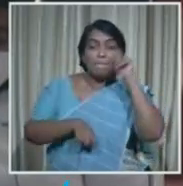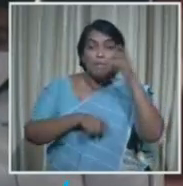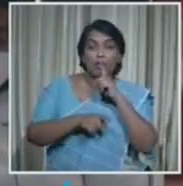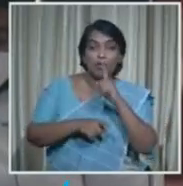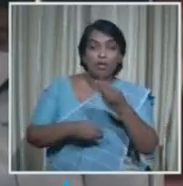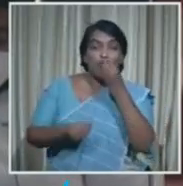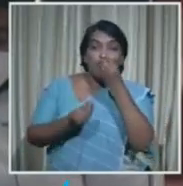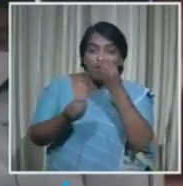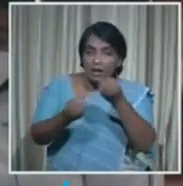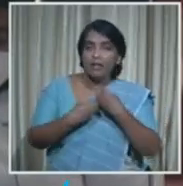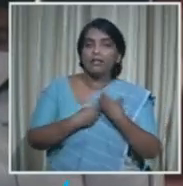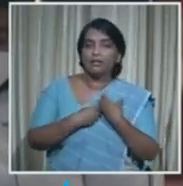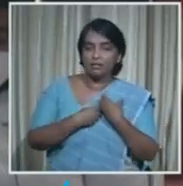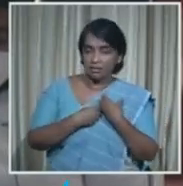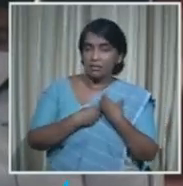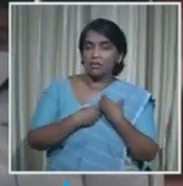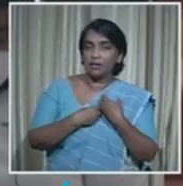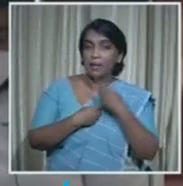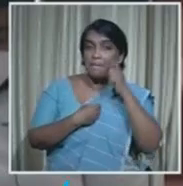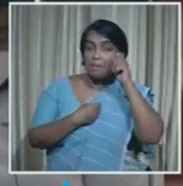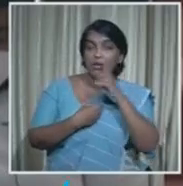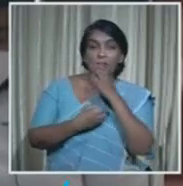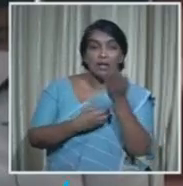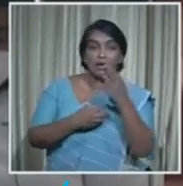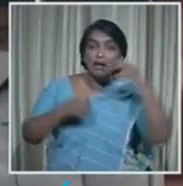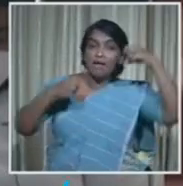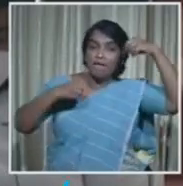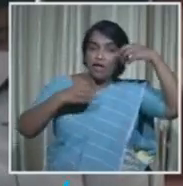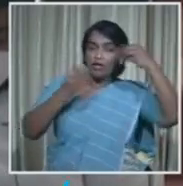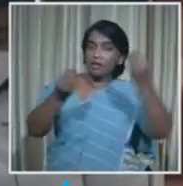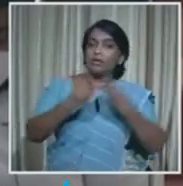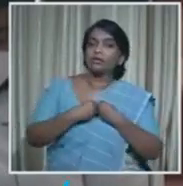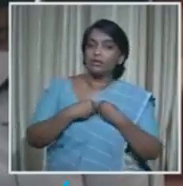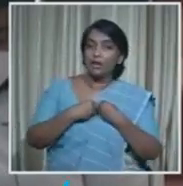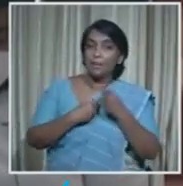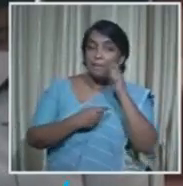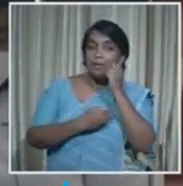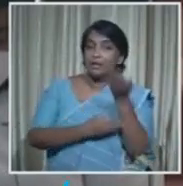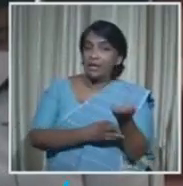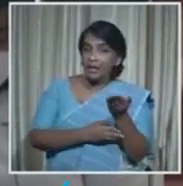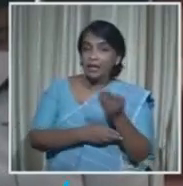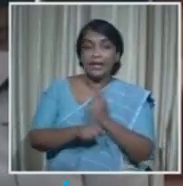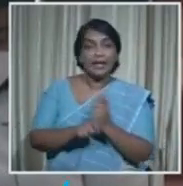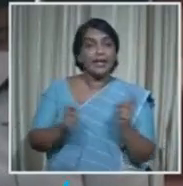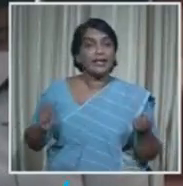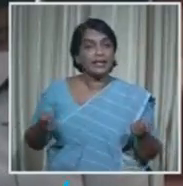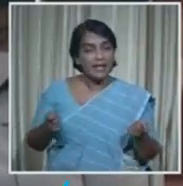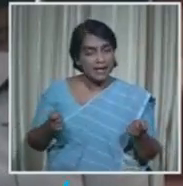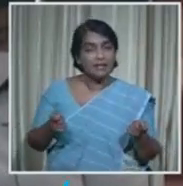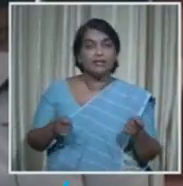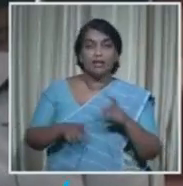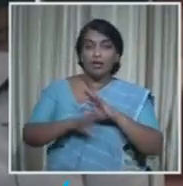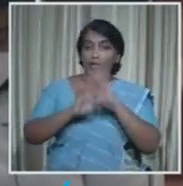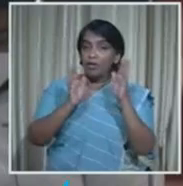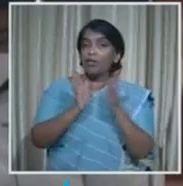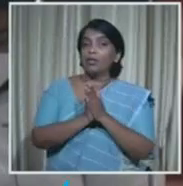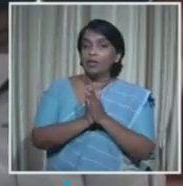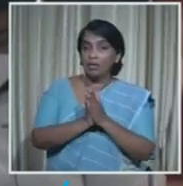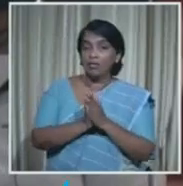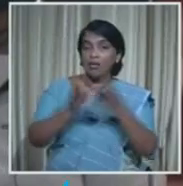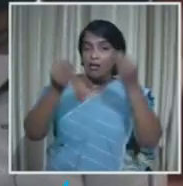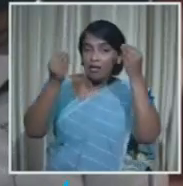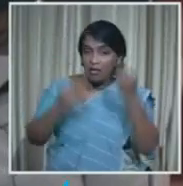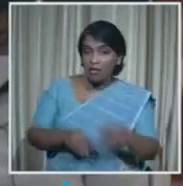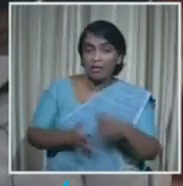badata minissu illanne viduliya minissu illanne gas Meke bangkolot